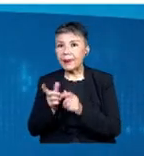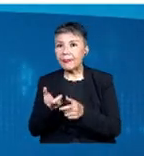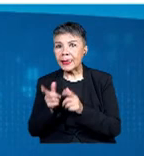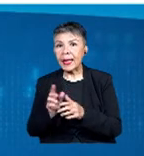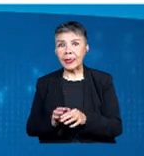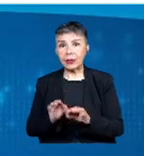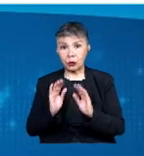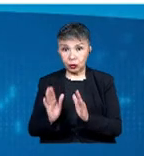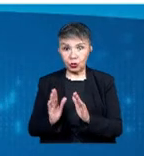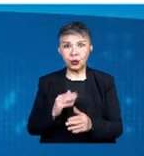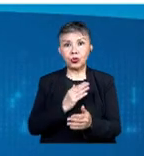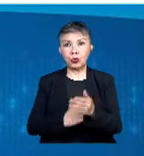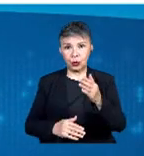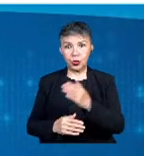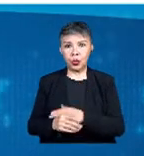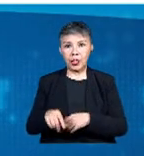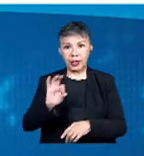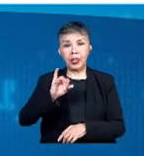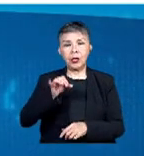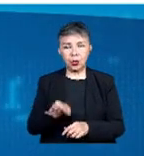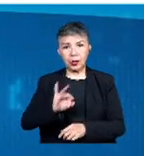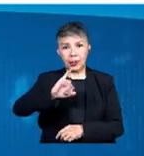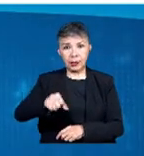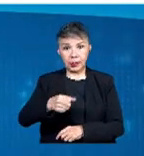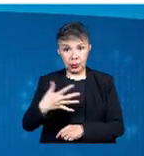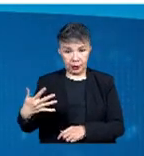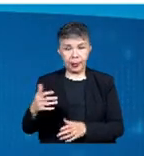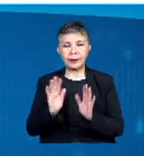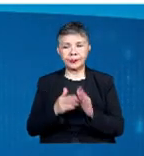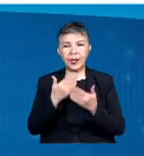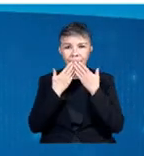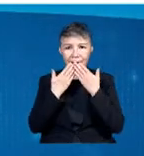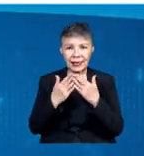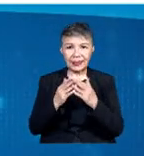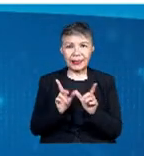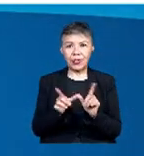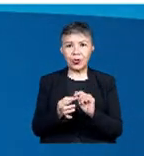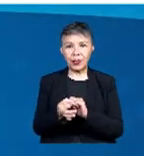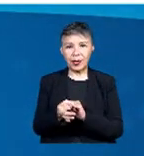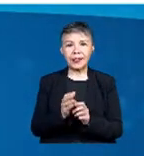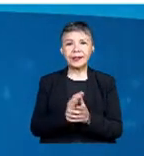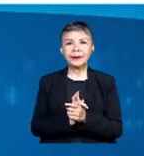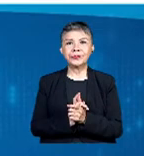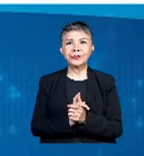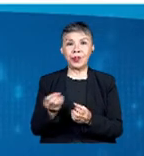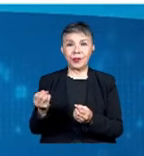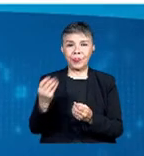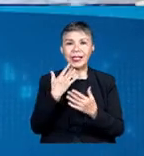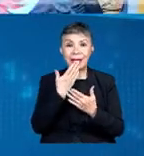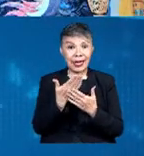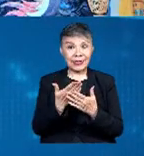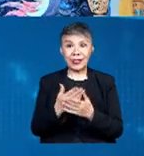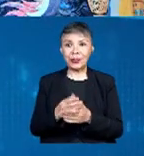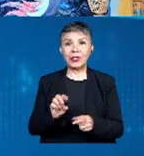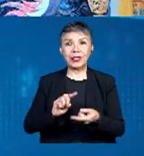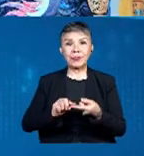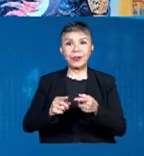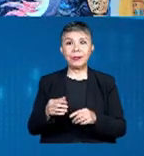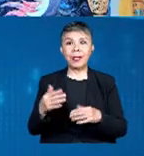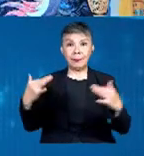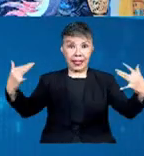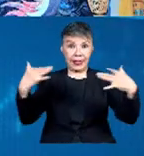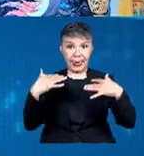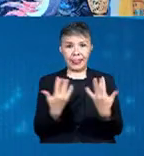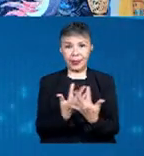untuk teman-teman penyandang disabilitas yang ada di Kota Jayapura khususnya. Terima kasih Pak Wali Kota untuk jawabannya. Terima kasih juga untuk rekan-rekan media